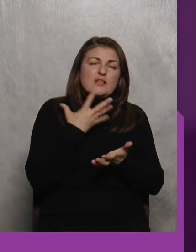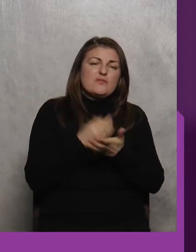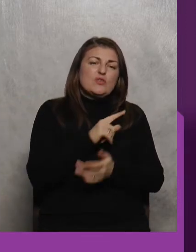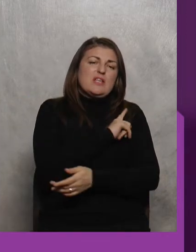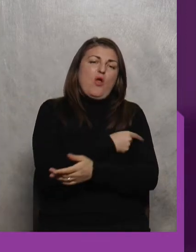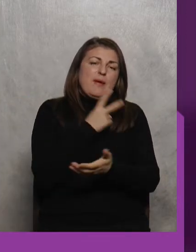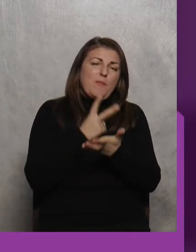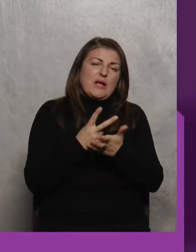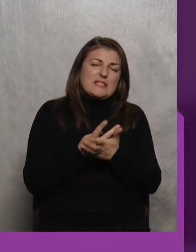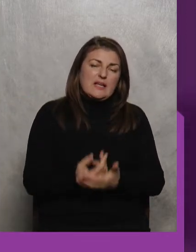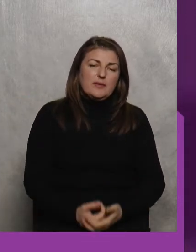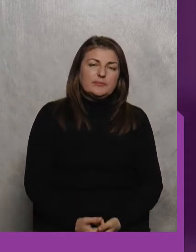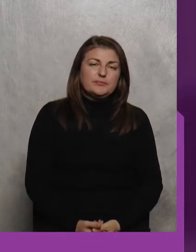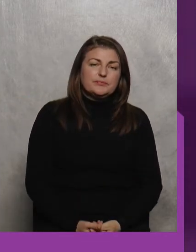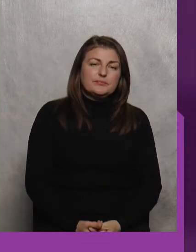силові показники.